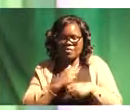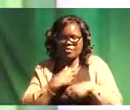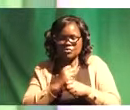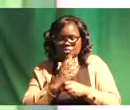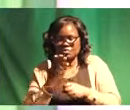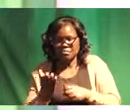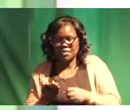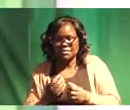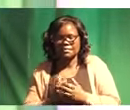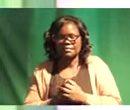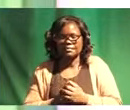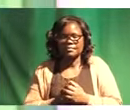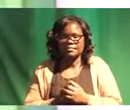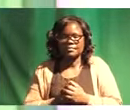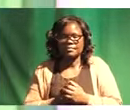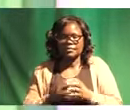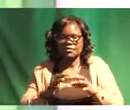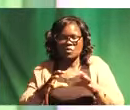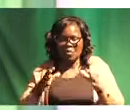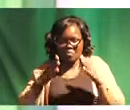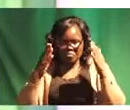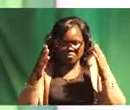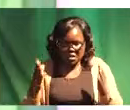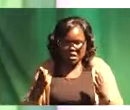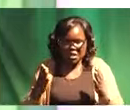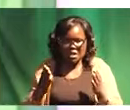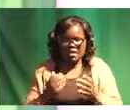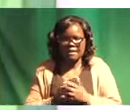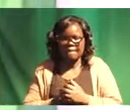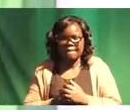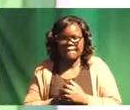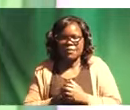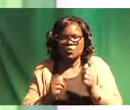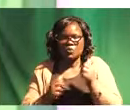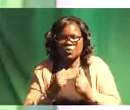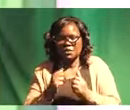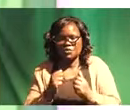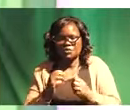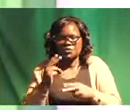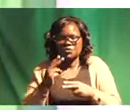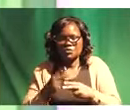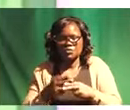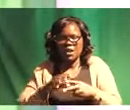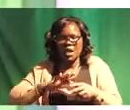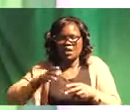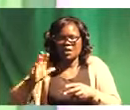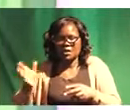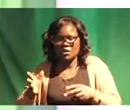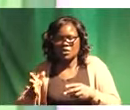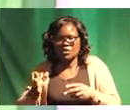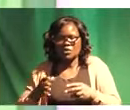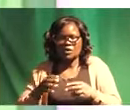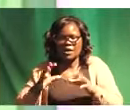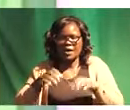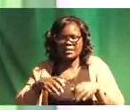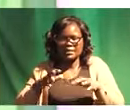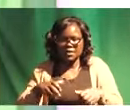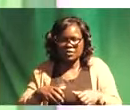Tutatengeneza soko kubwa ambaye tunaita County